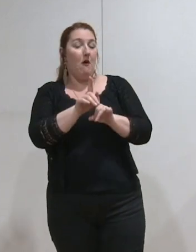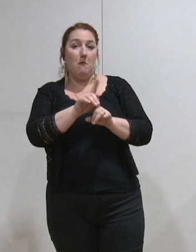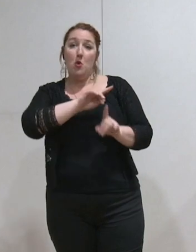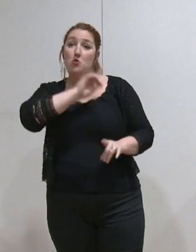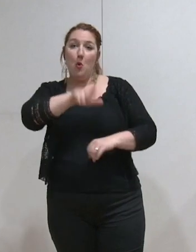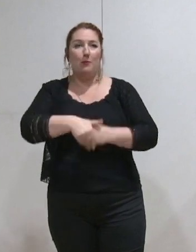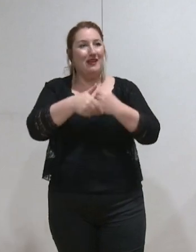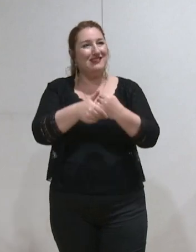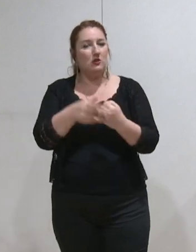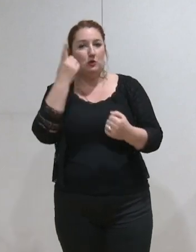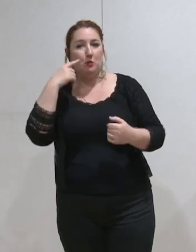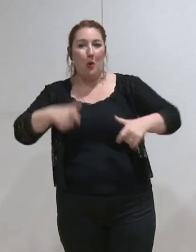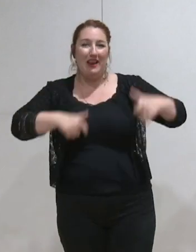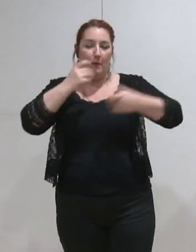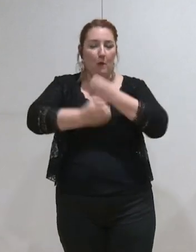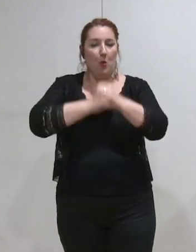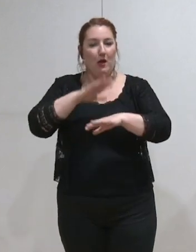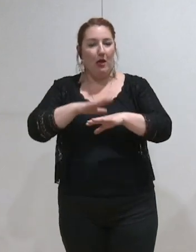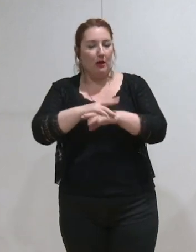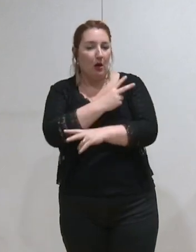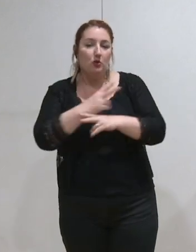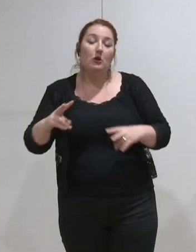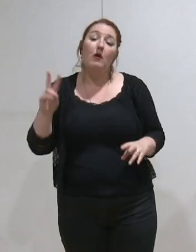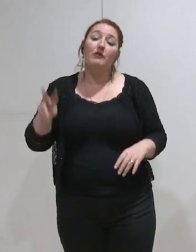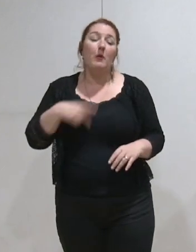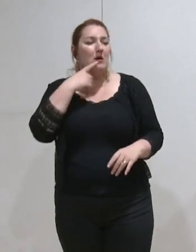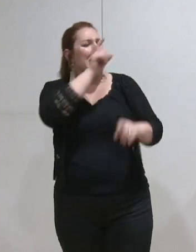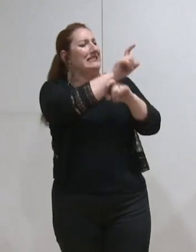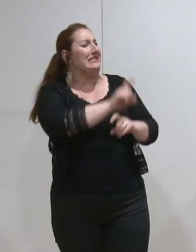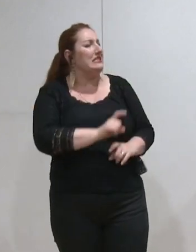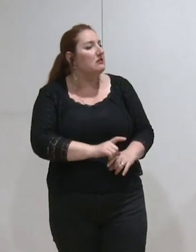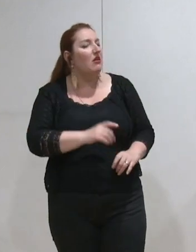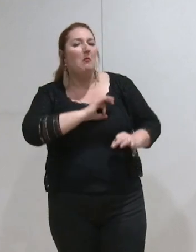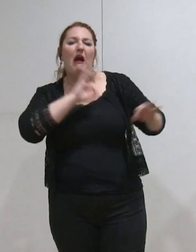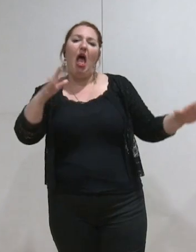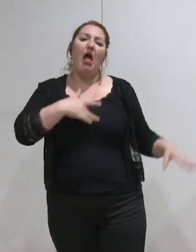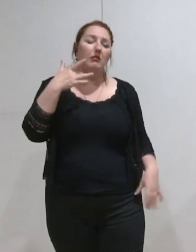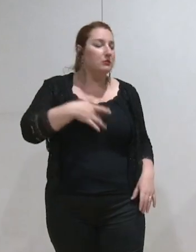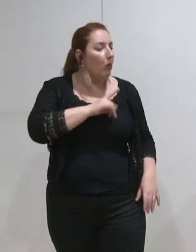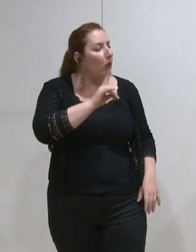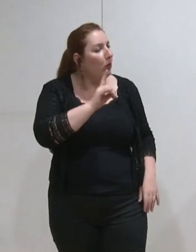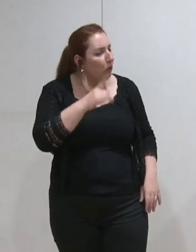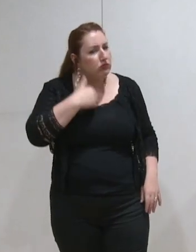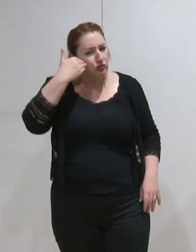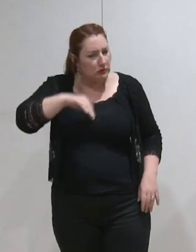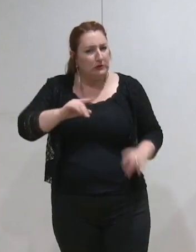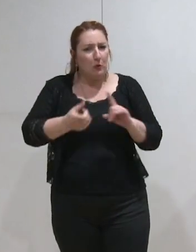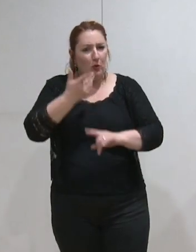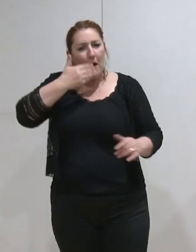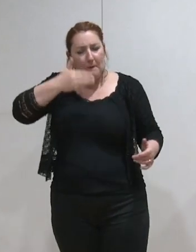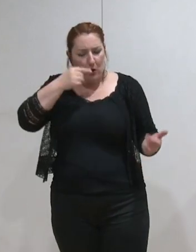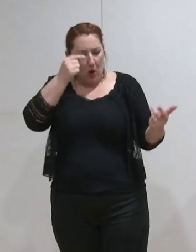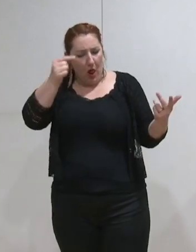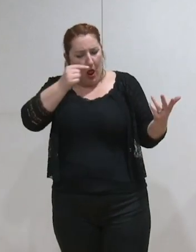quartier en danger alors je ne dis pas que toutes les actions que vous proposez soient sans intérêt j'ai bien conscience qu'il faut améliorer des choses mais